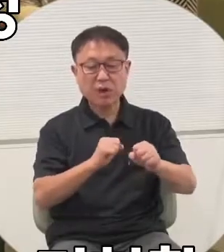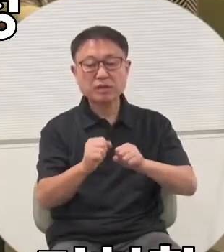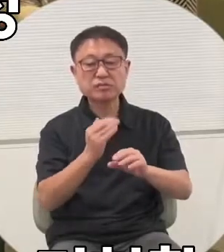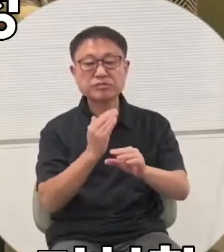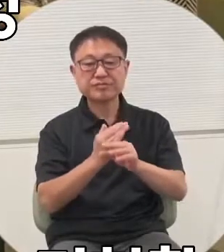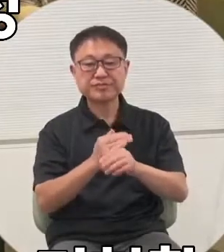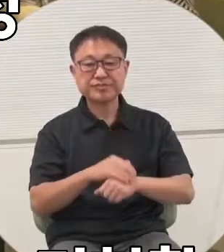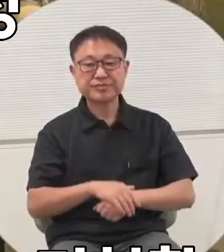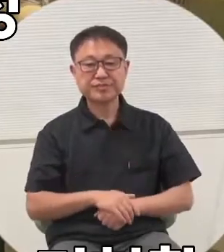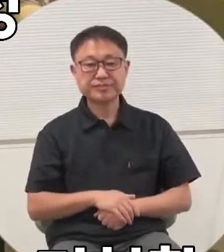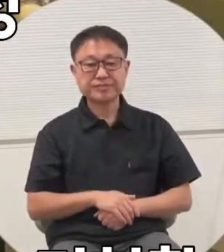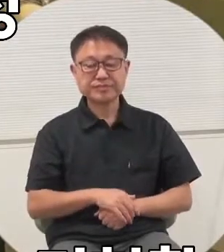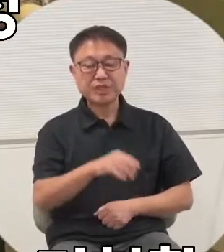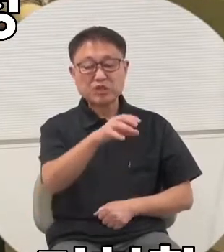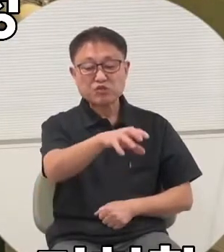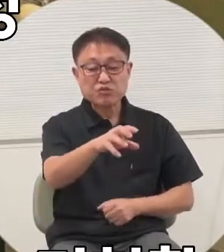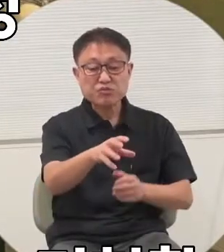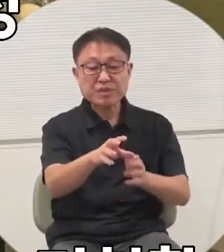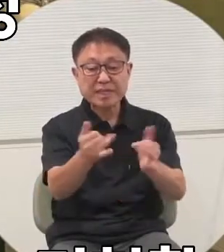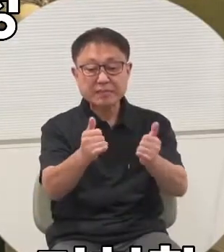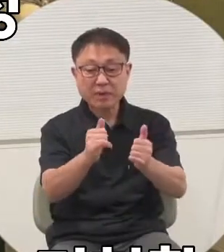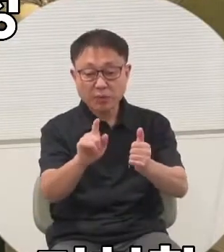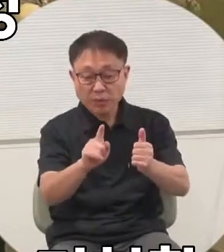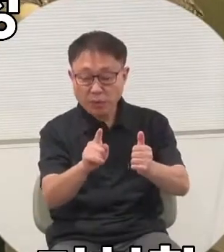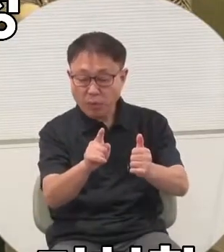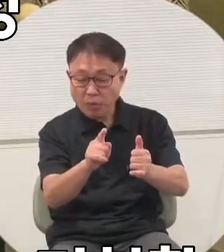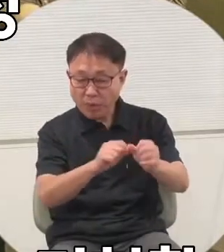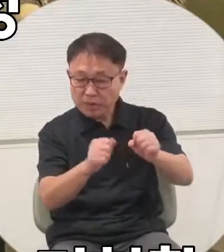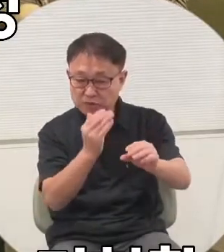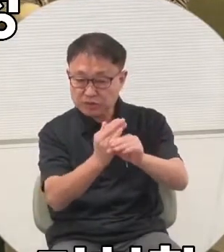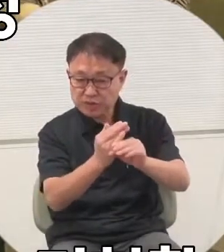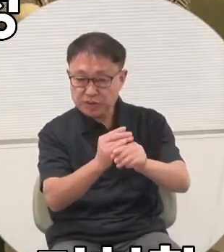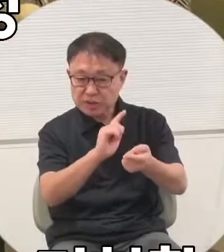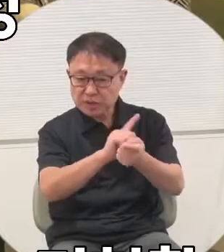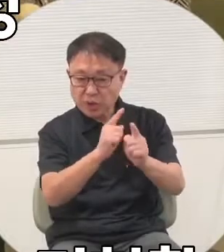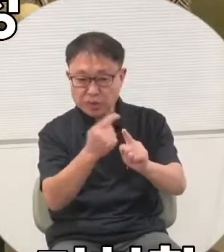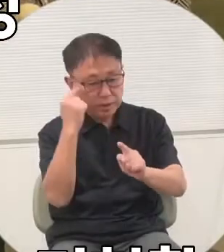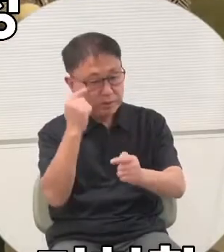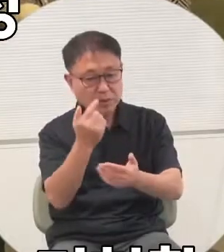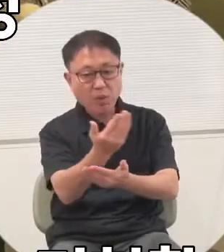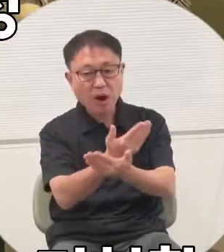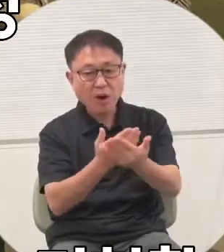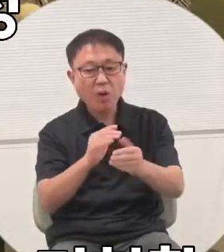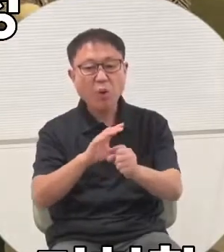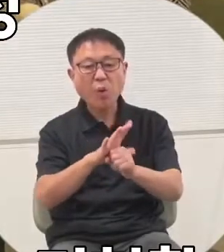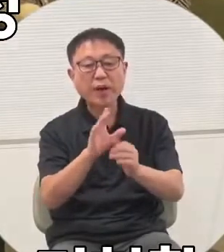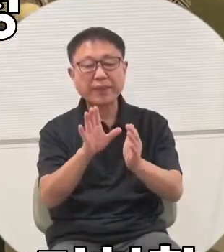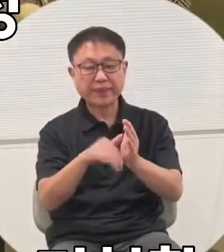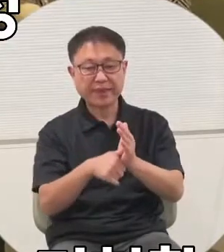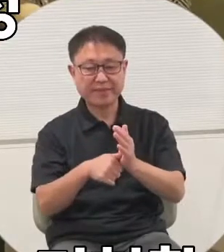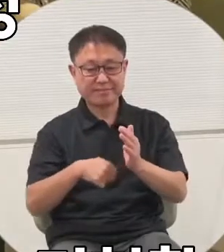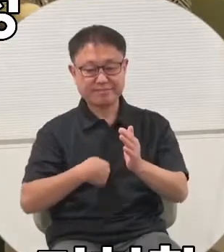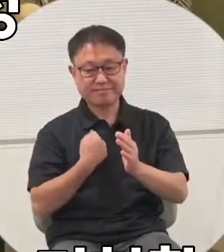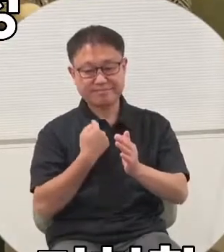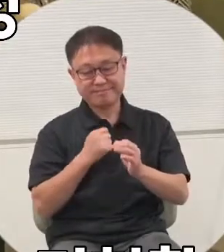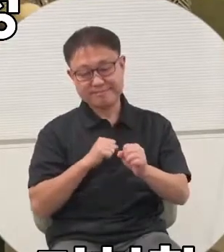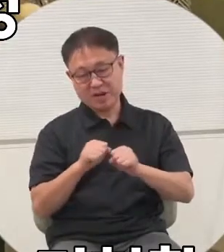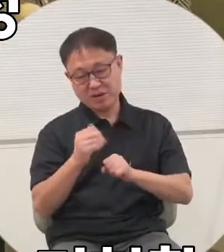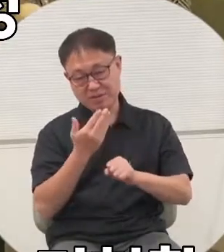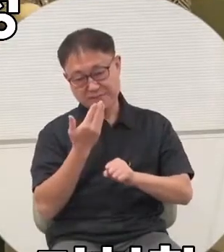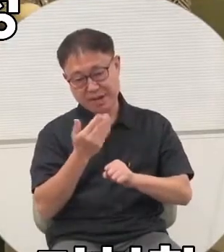네네. 그래서 이제 주민분들이 어떤 활동하고 있는지 서로 공유하고 지금 코로나 시대에 본인들이 또 할 수